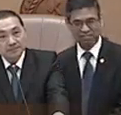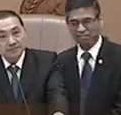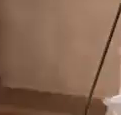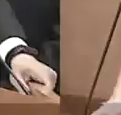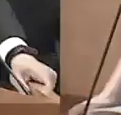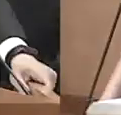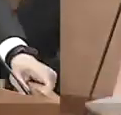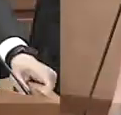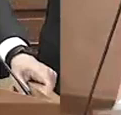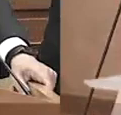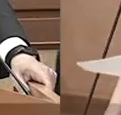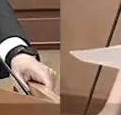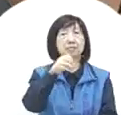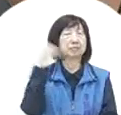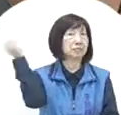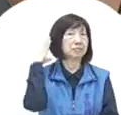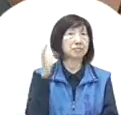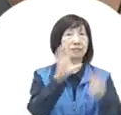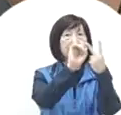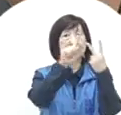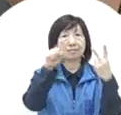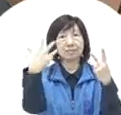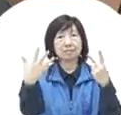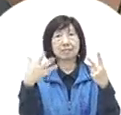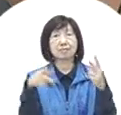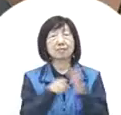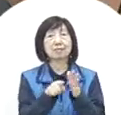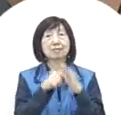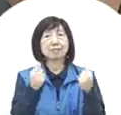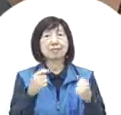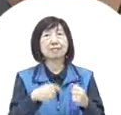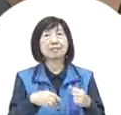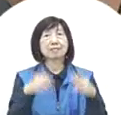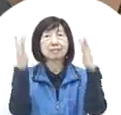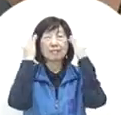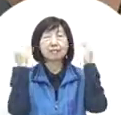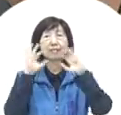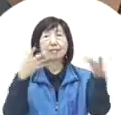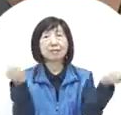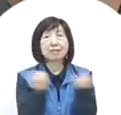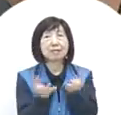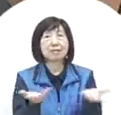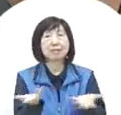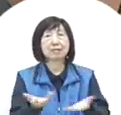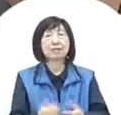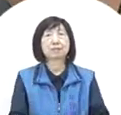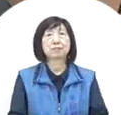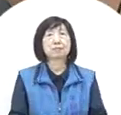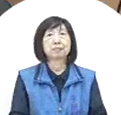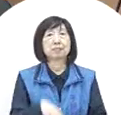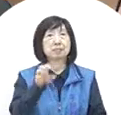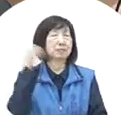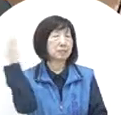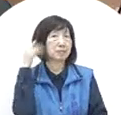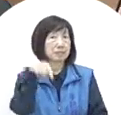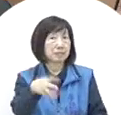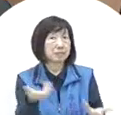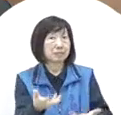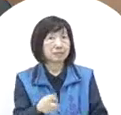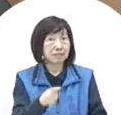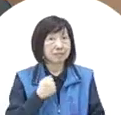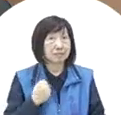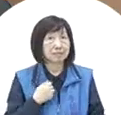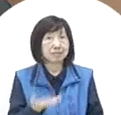市长，你有没有听过2018年在南韩爆发的 N 号房事件 ？N 号房事件，你知不知道是什么？